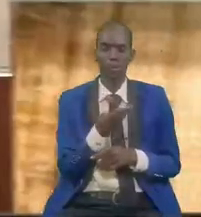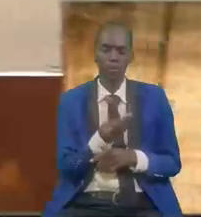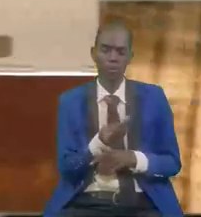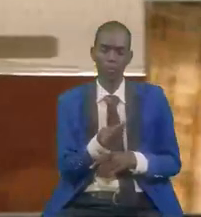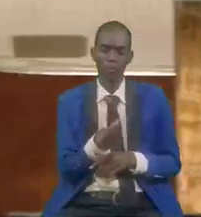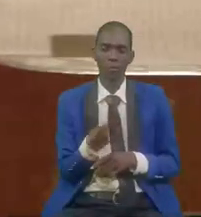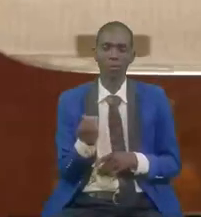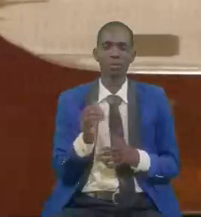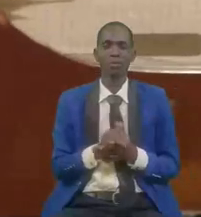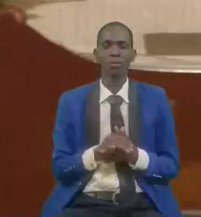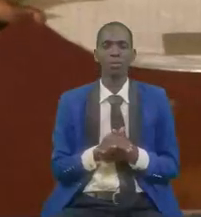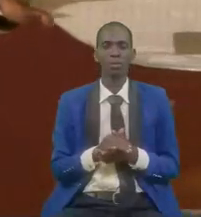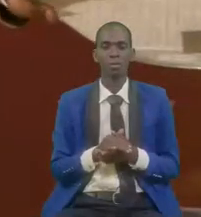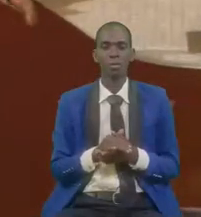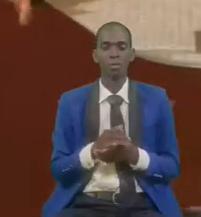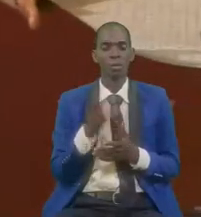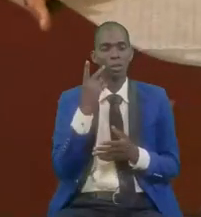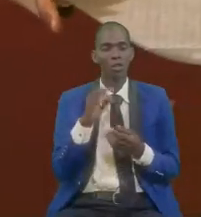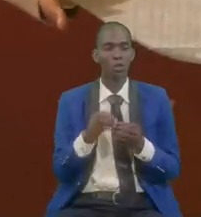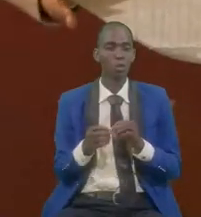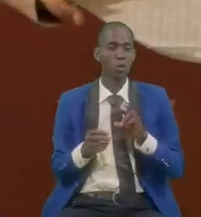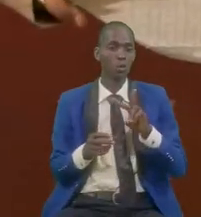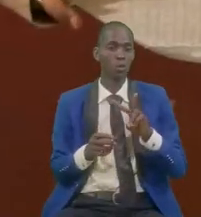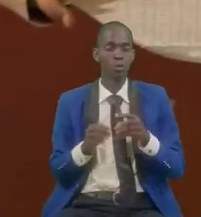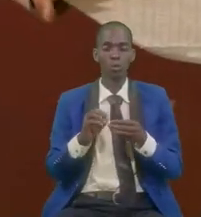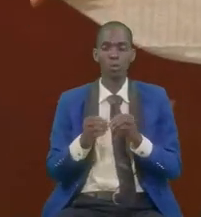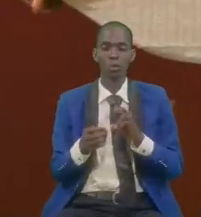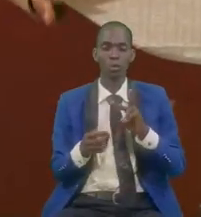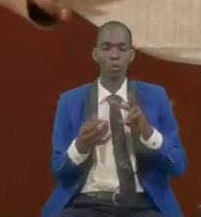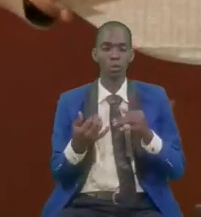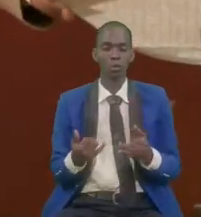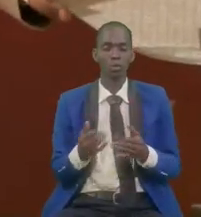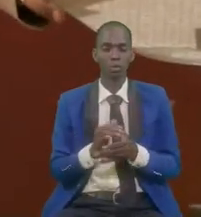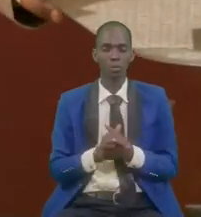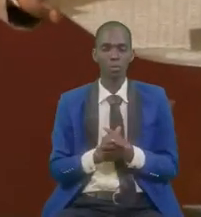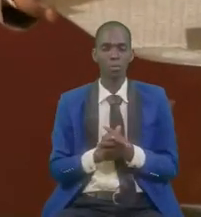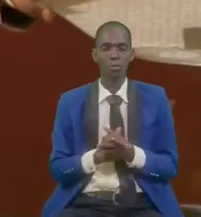nombreuses. Je vais à la deuxième partie ici.